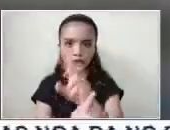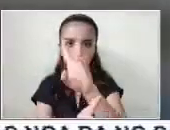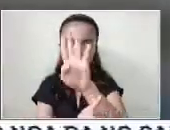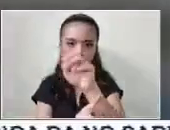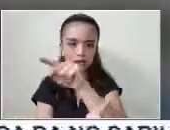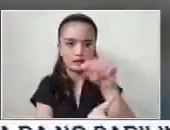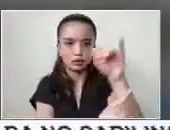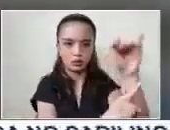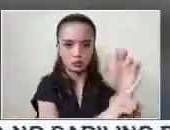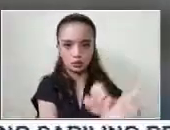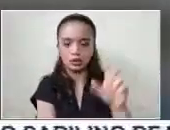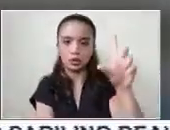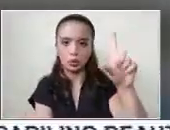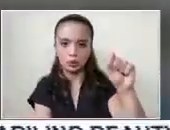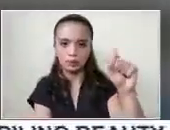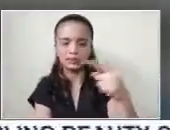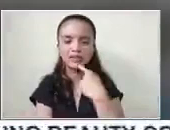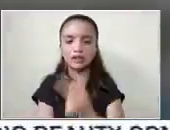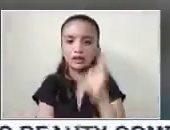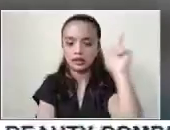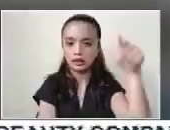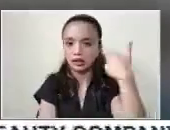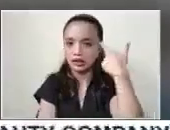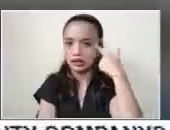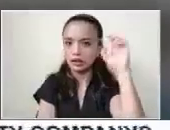1,364,239 na ang nagkasakit. Sa nasabing bilang,